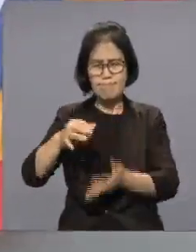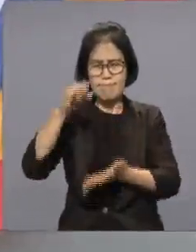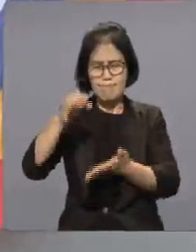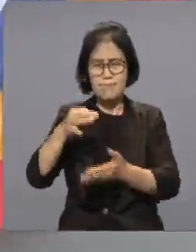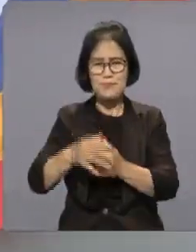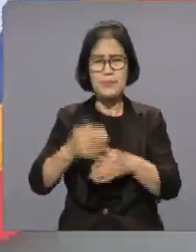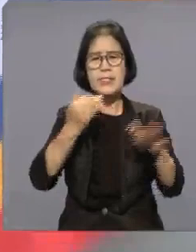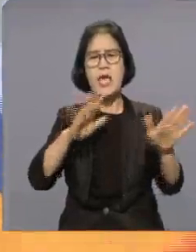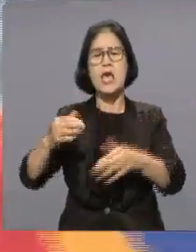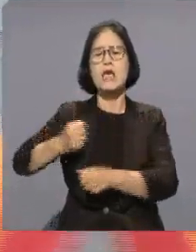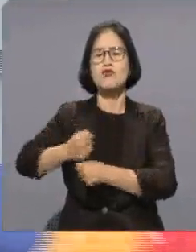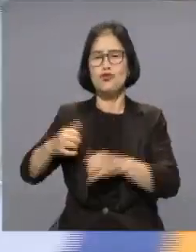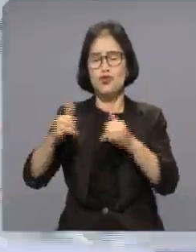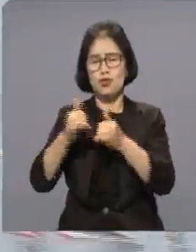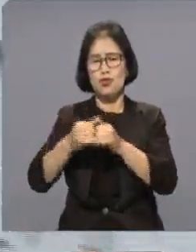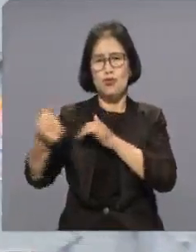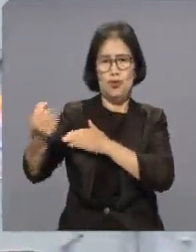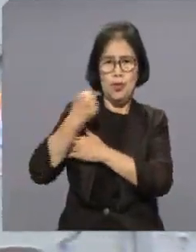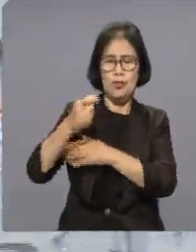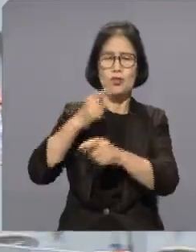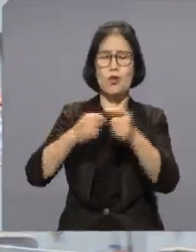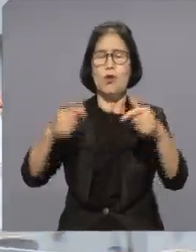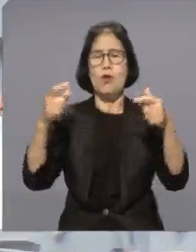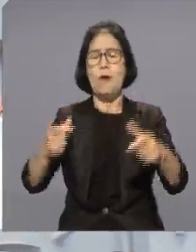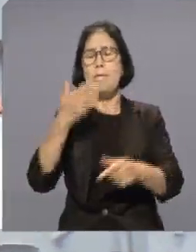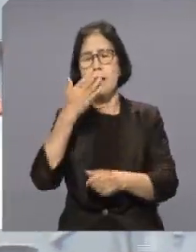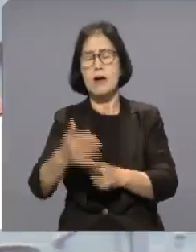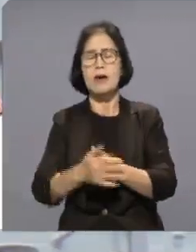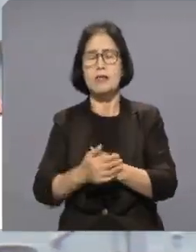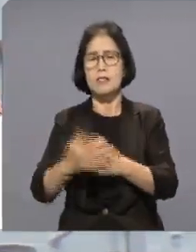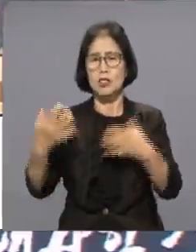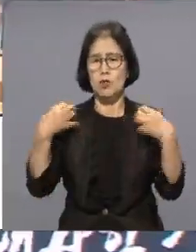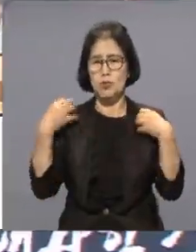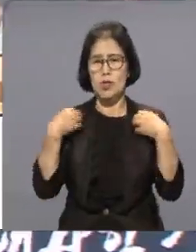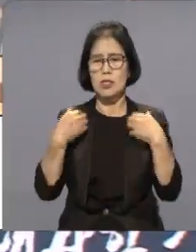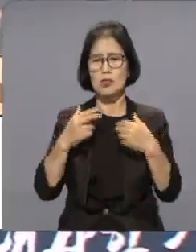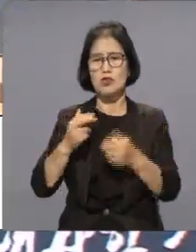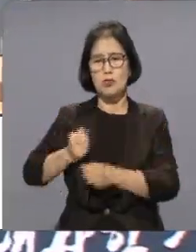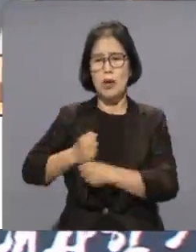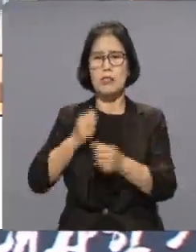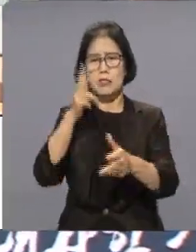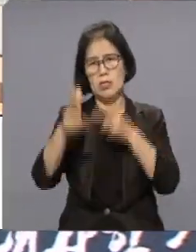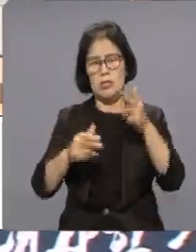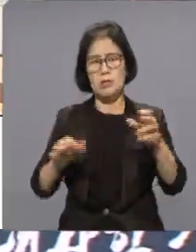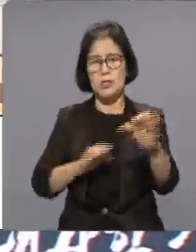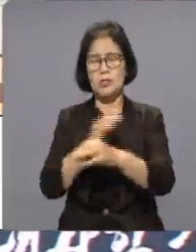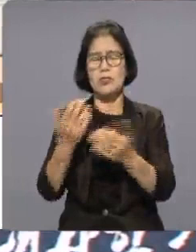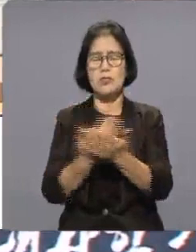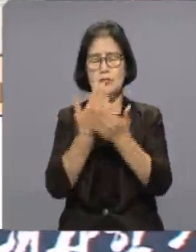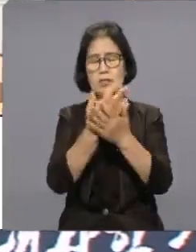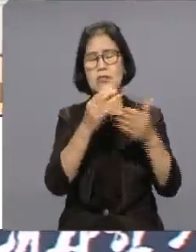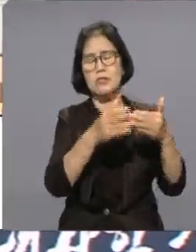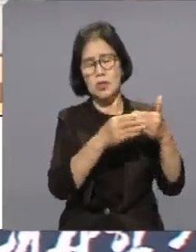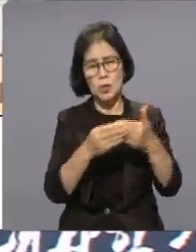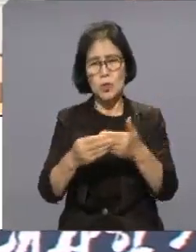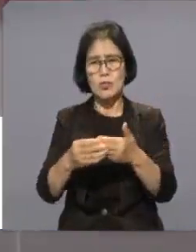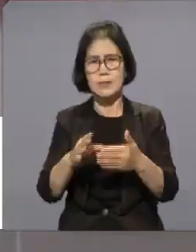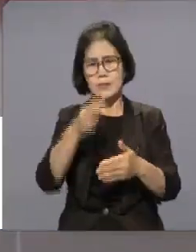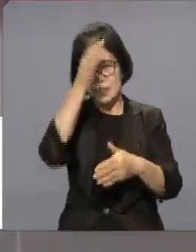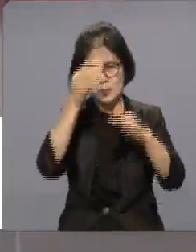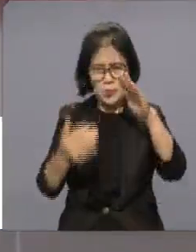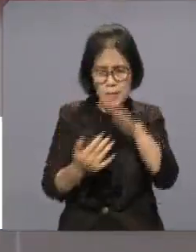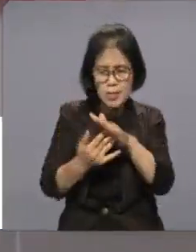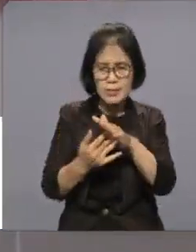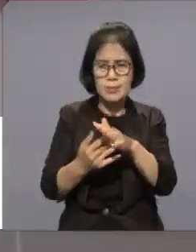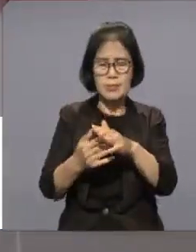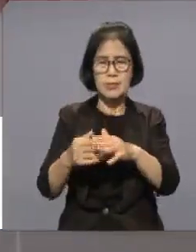전투 역량을 한층 강화할 거라며 정부 차원에서도 방위산업을 경제 성장을 선도하는 첨단